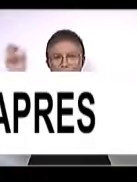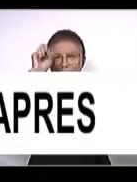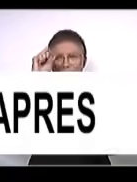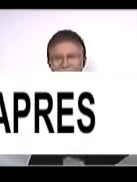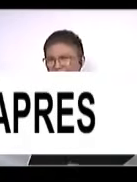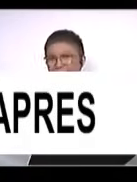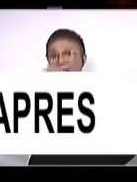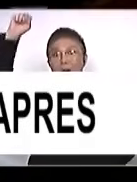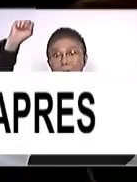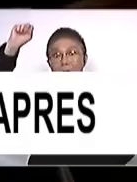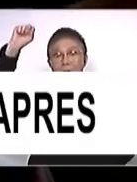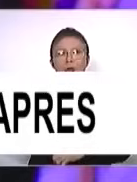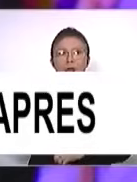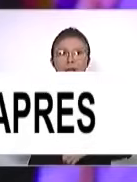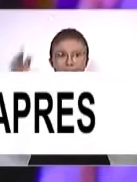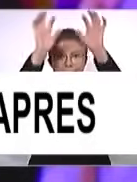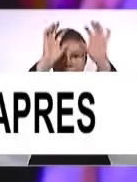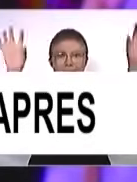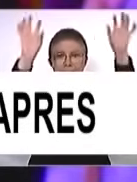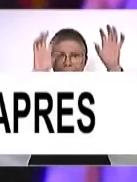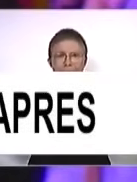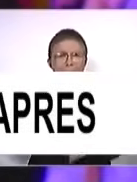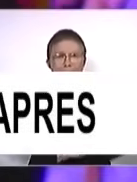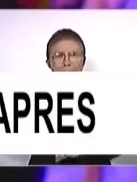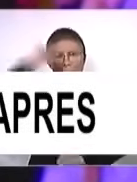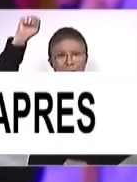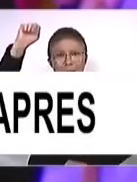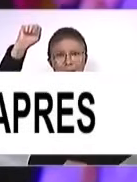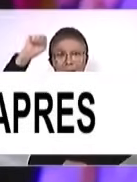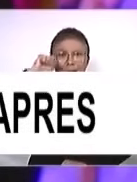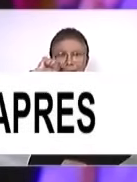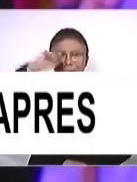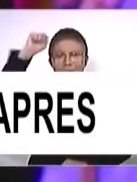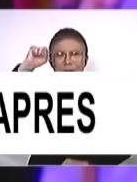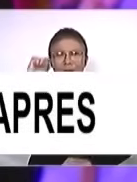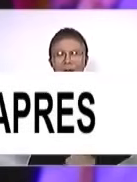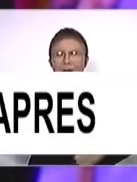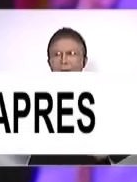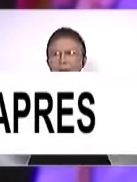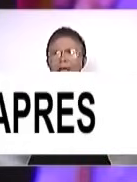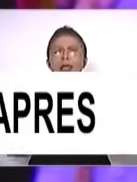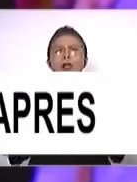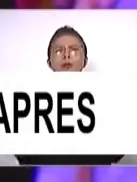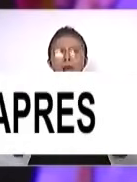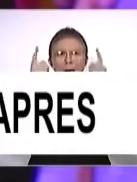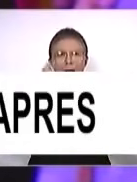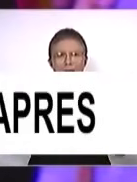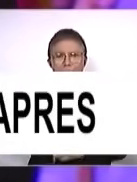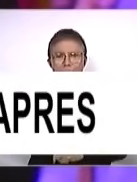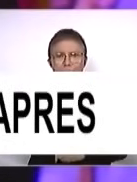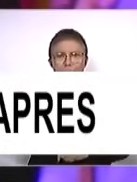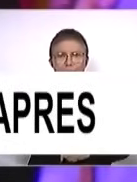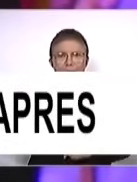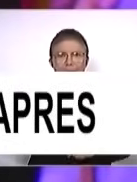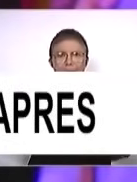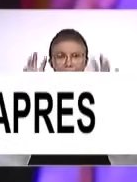terutama diprediksi nanti di 7 Januari nanti jangan-jangan nanti justru e capres cawapres bukan sibuk mencari esensi Tapi sibuk